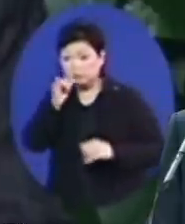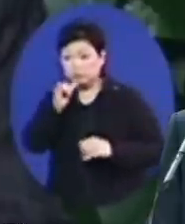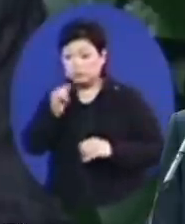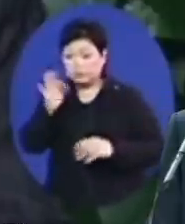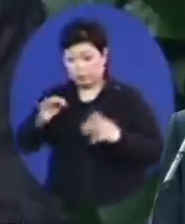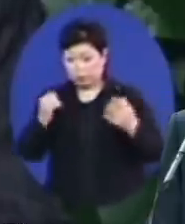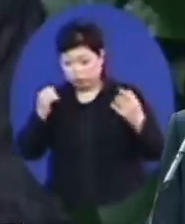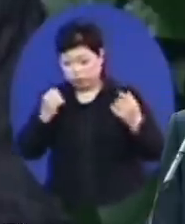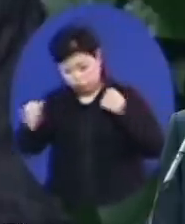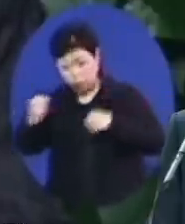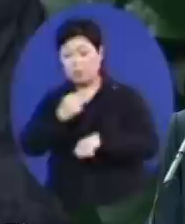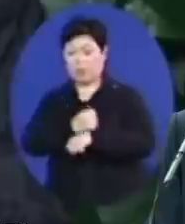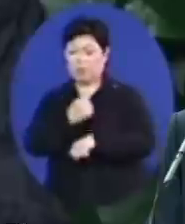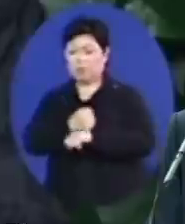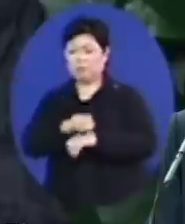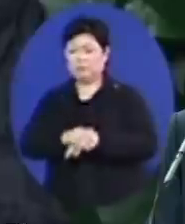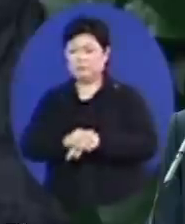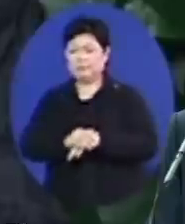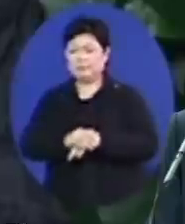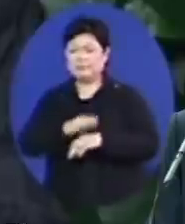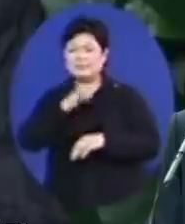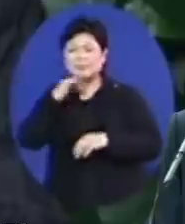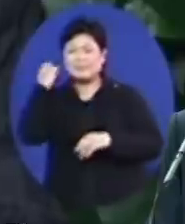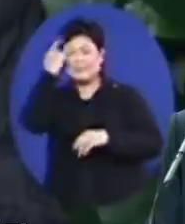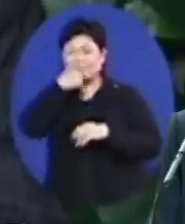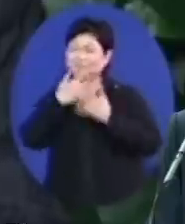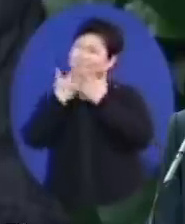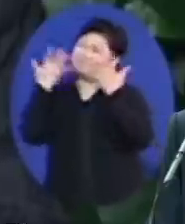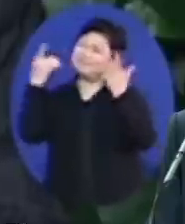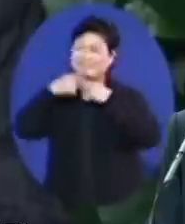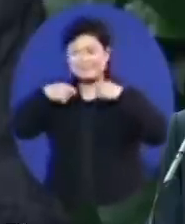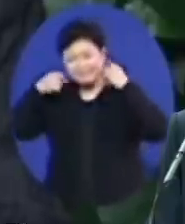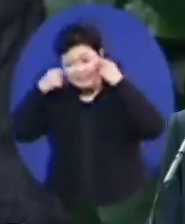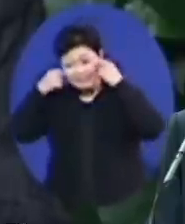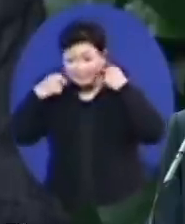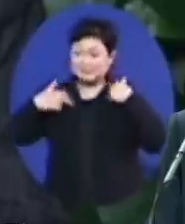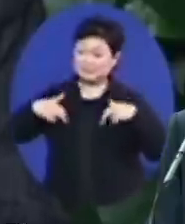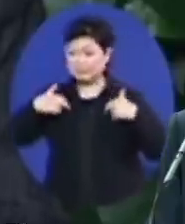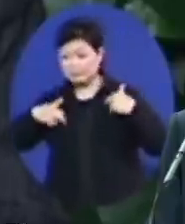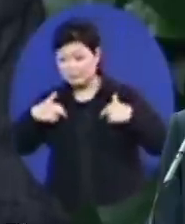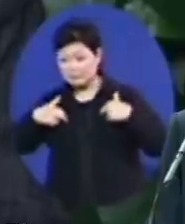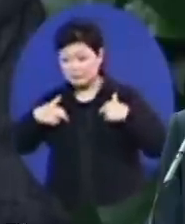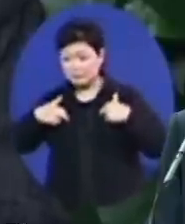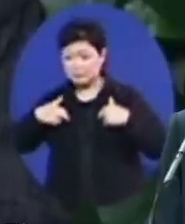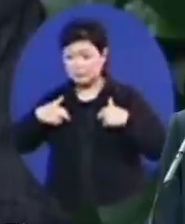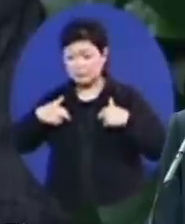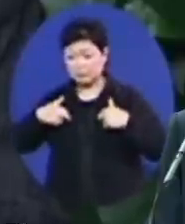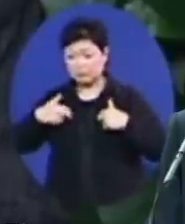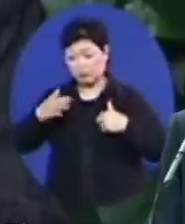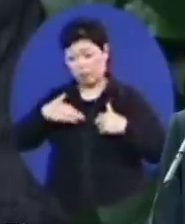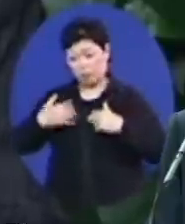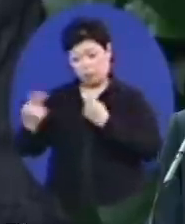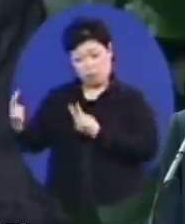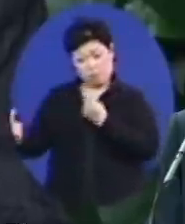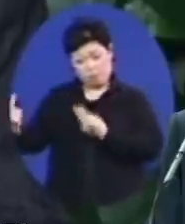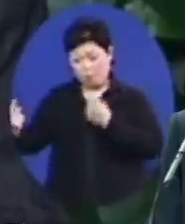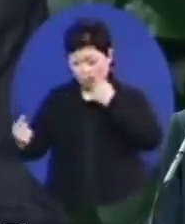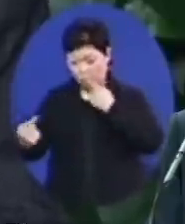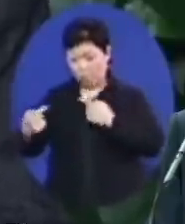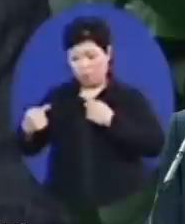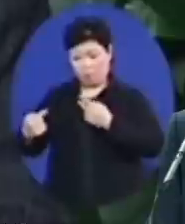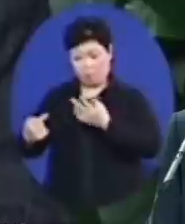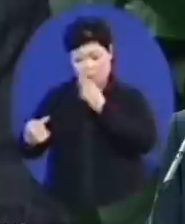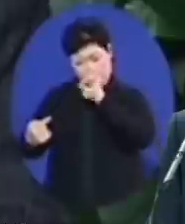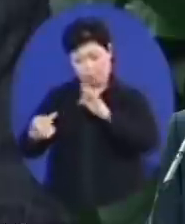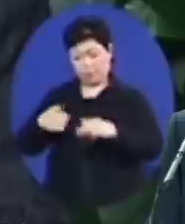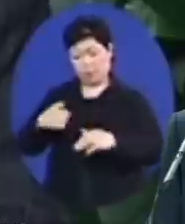그럼에도 불구하고 티 없이 웃고 즐거워한단 말입니다. 나는 그들을 비교할 때 있을 것 다 있고 가질